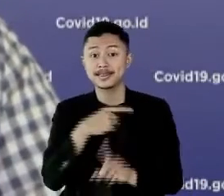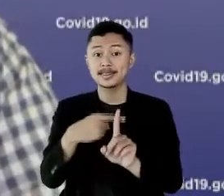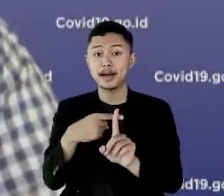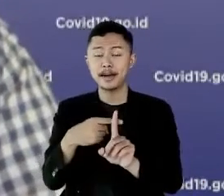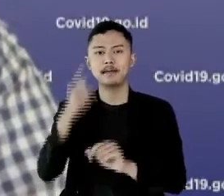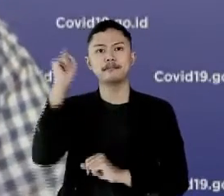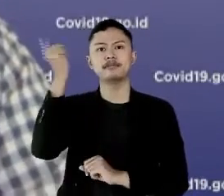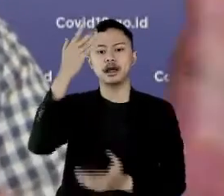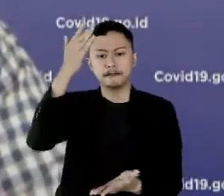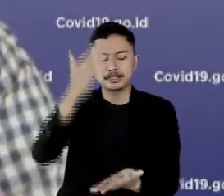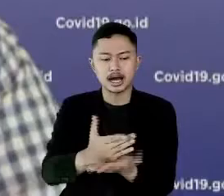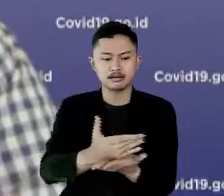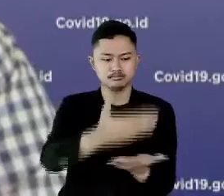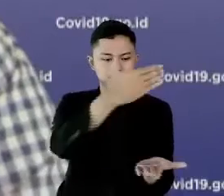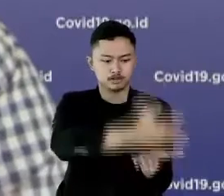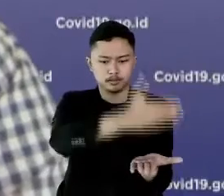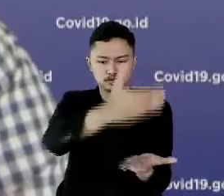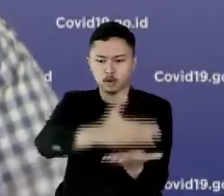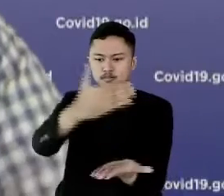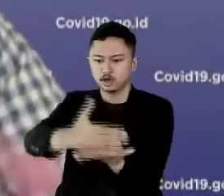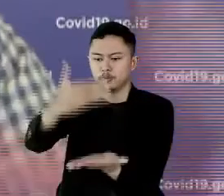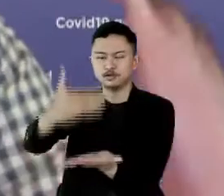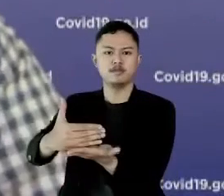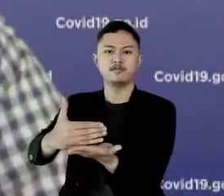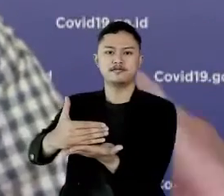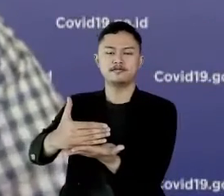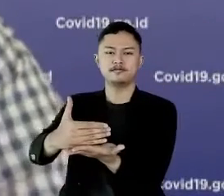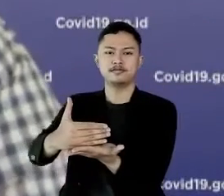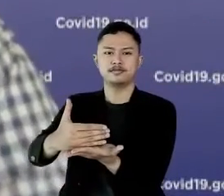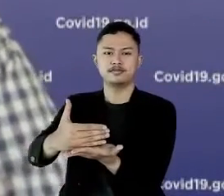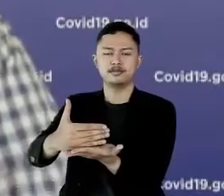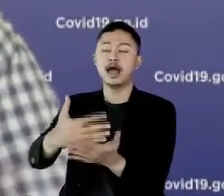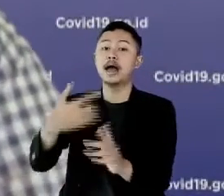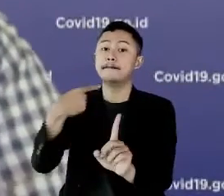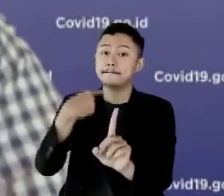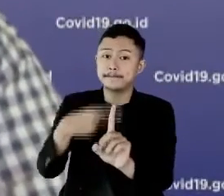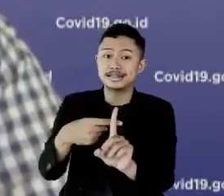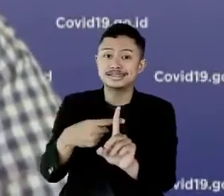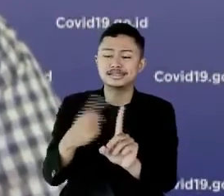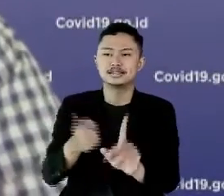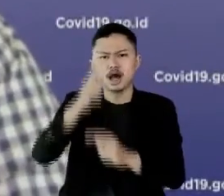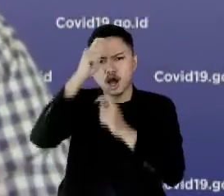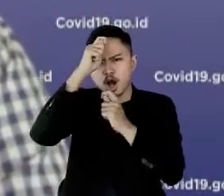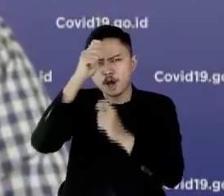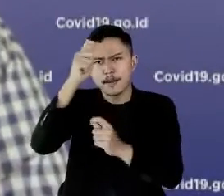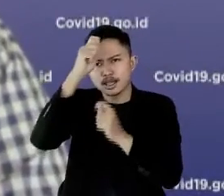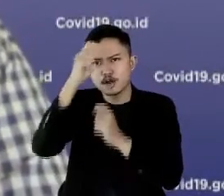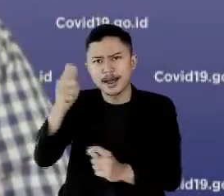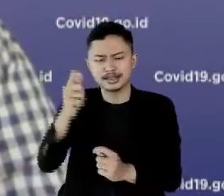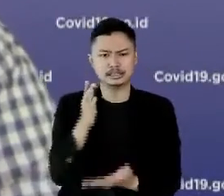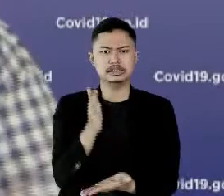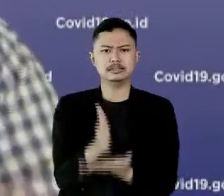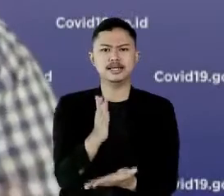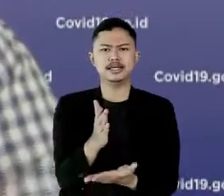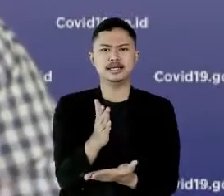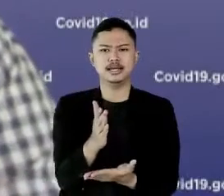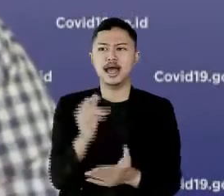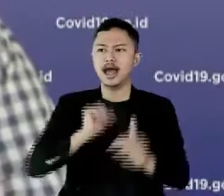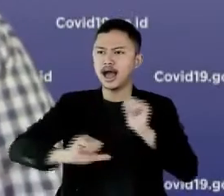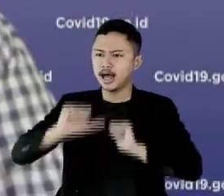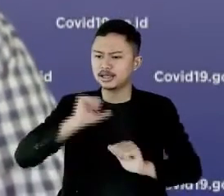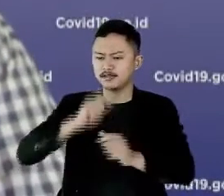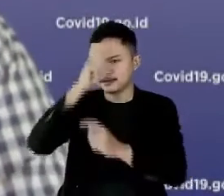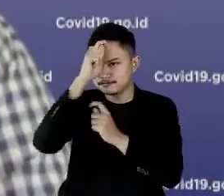dengan kebijakan pemerintah yang membatasi pergerakan, dan kemudian kita semua berusaha patuh, berusaha disiplin, ya, perilaku